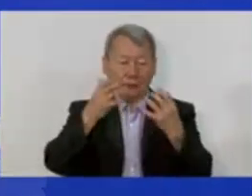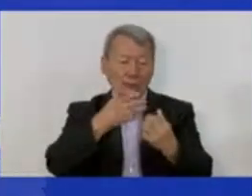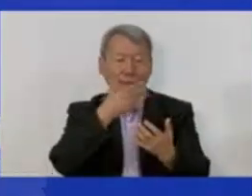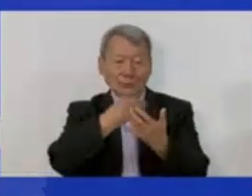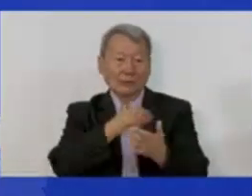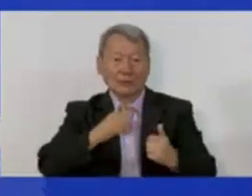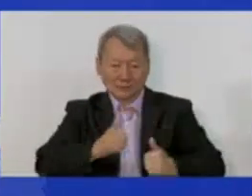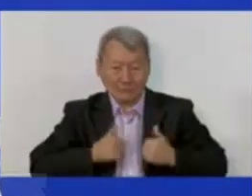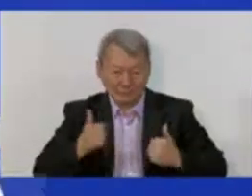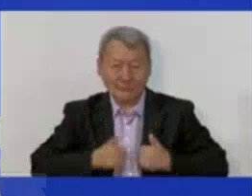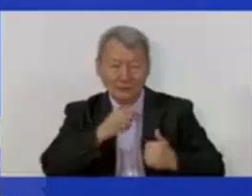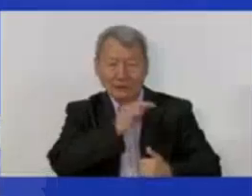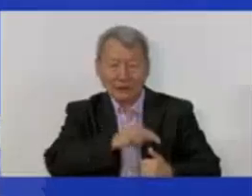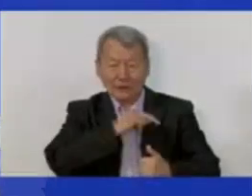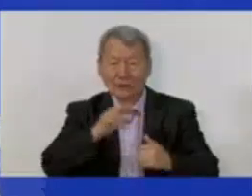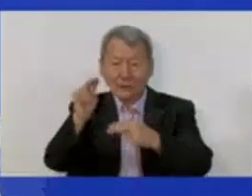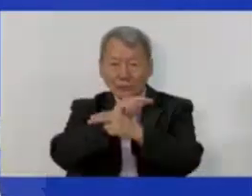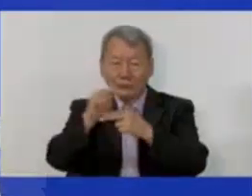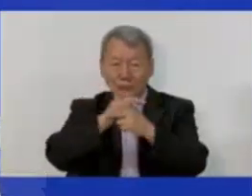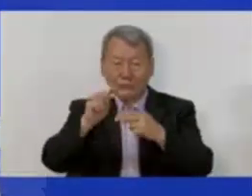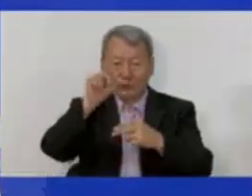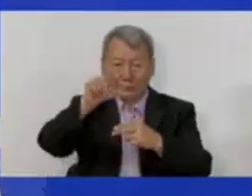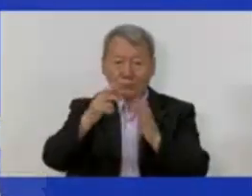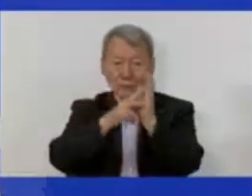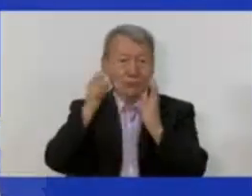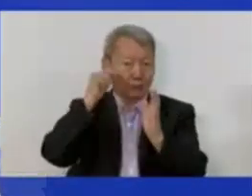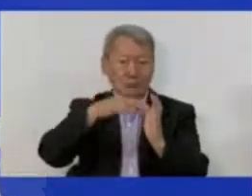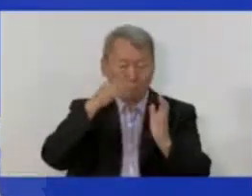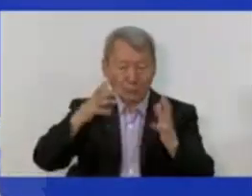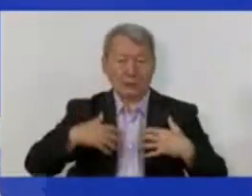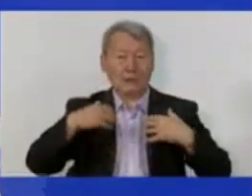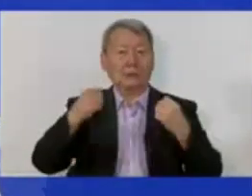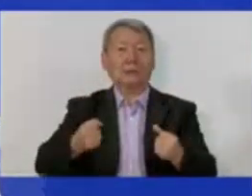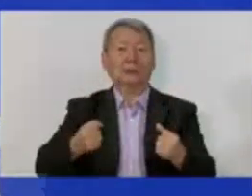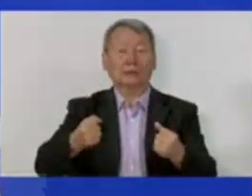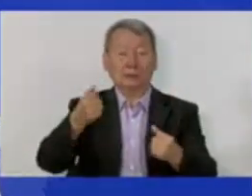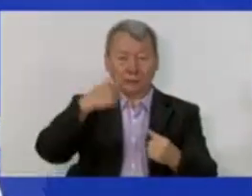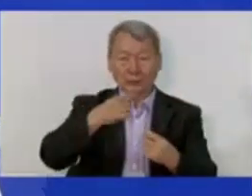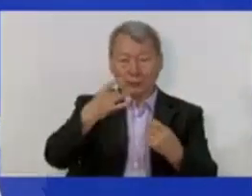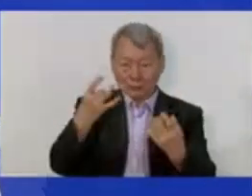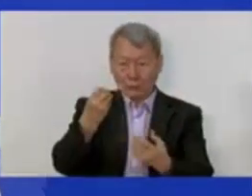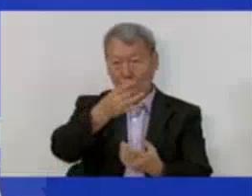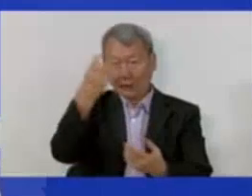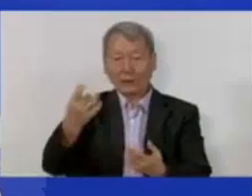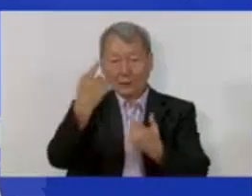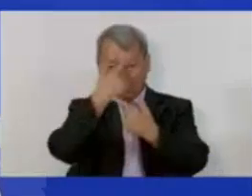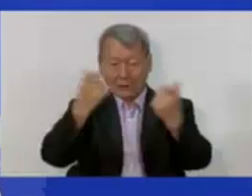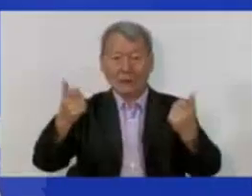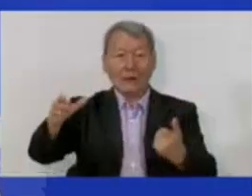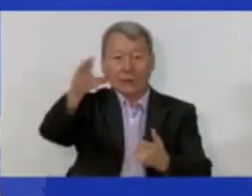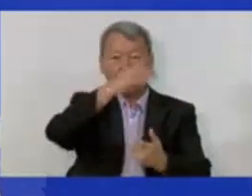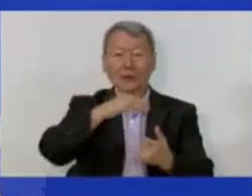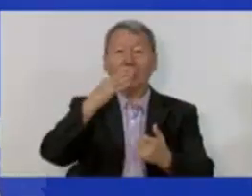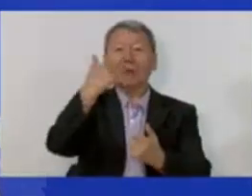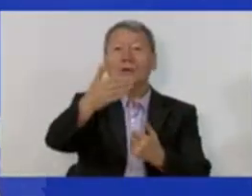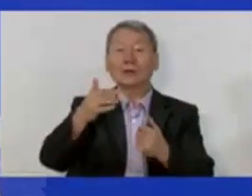күжірмен емгегінің негізінде дарланып айығып шығып жатады. Бұл жөнінде дағы бір жолы белгілеп, сіздерді